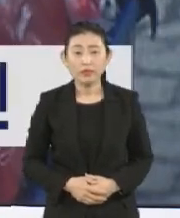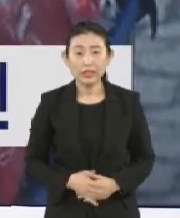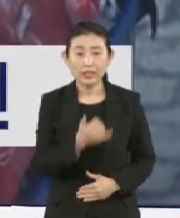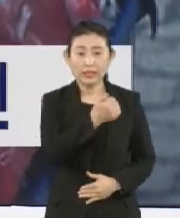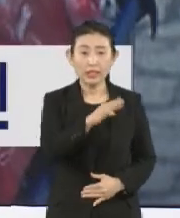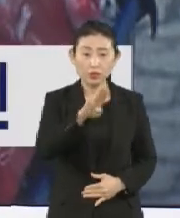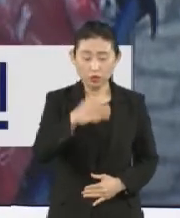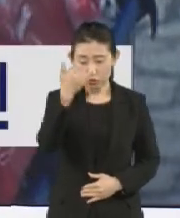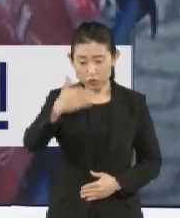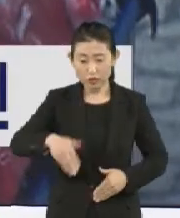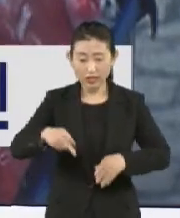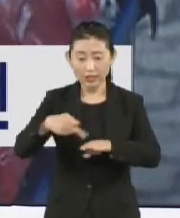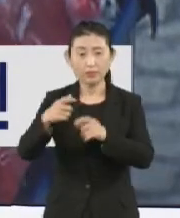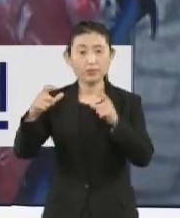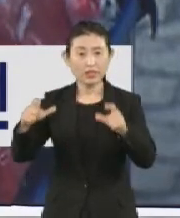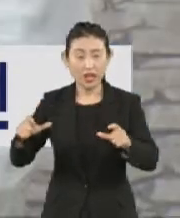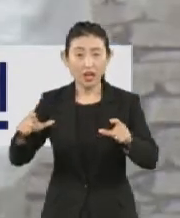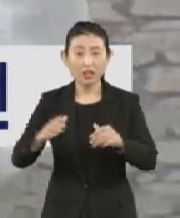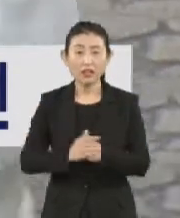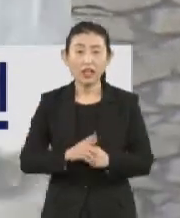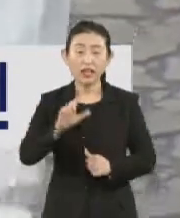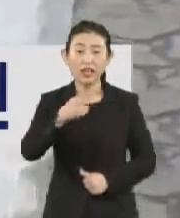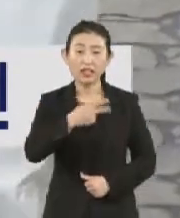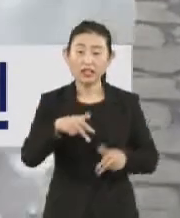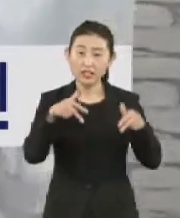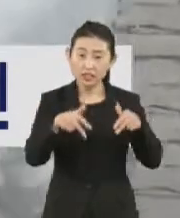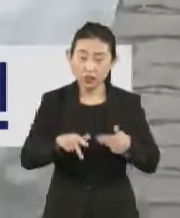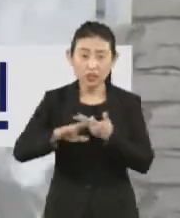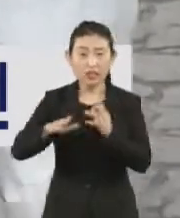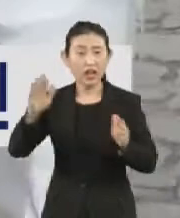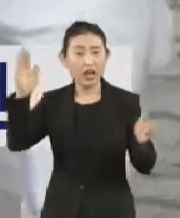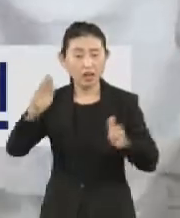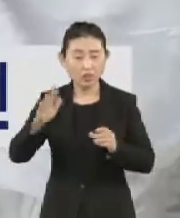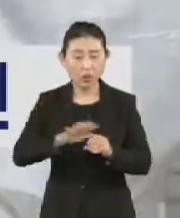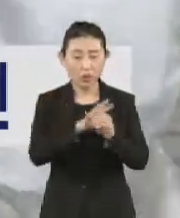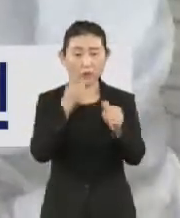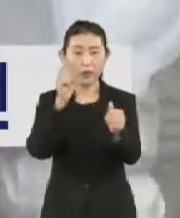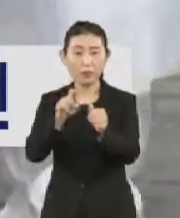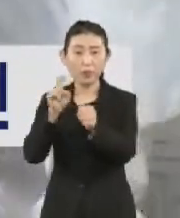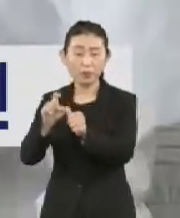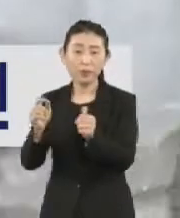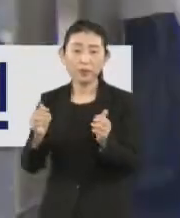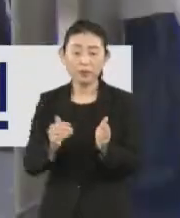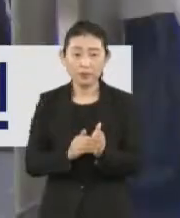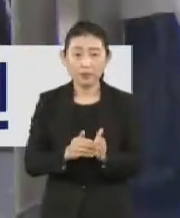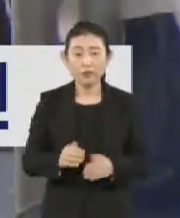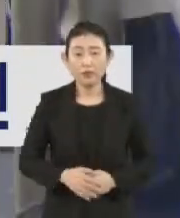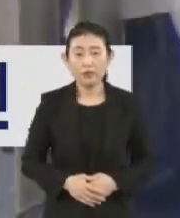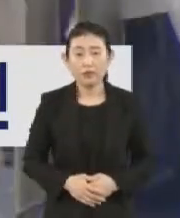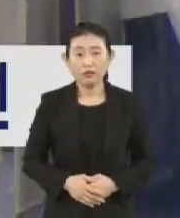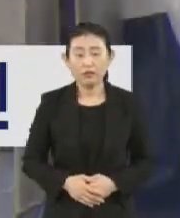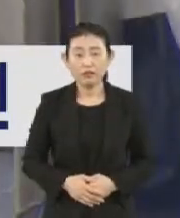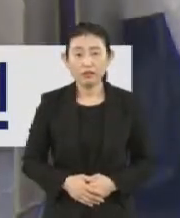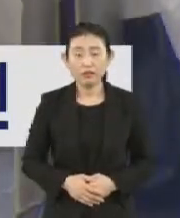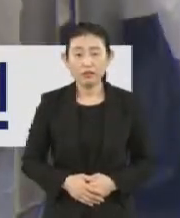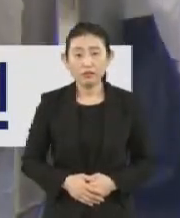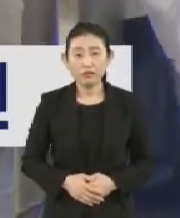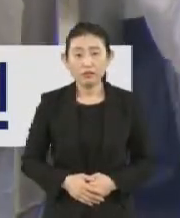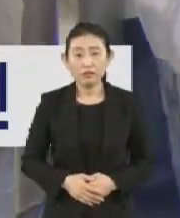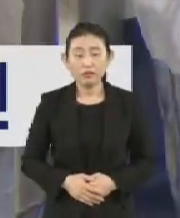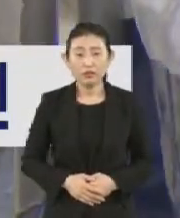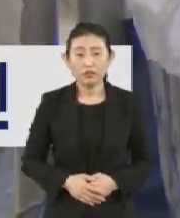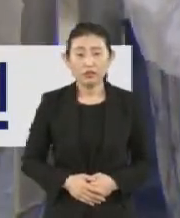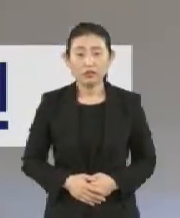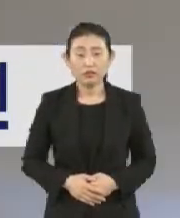재종 과 충남 금산에서 lag 직원과 외국인 유학생이 코로나 1 9 에 추가 확정됐습니다 방역당국 에